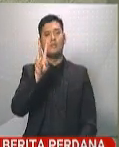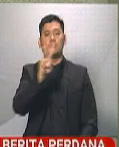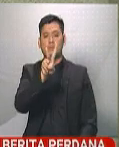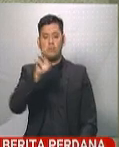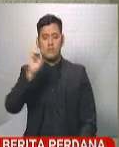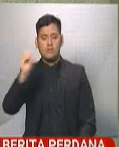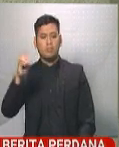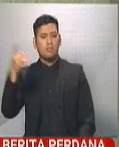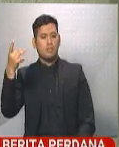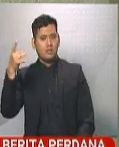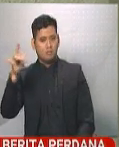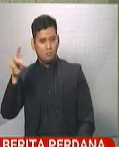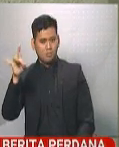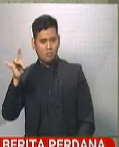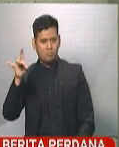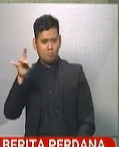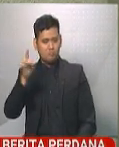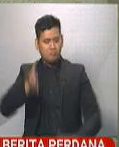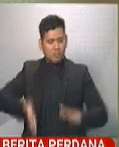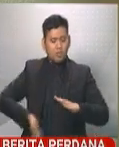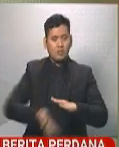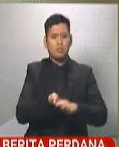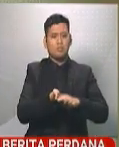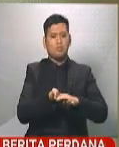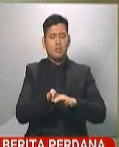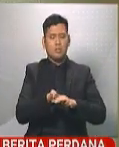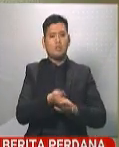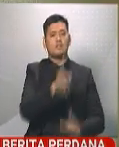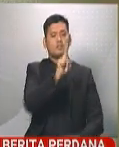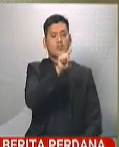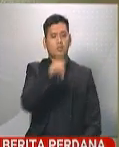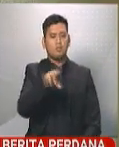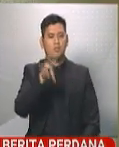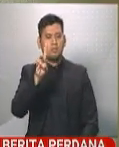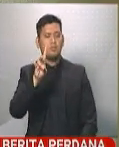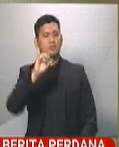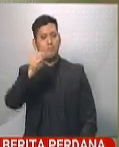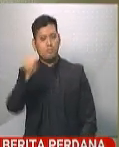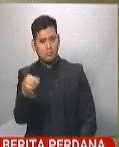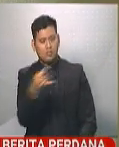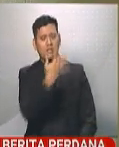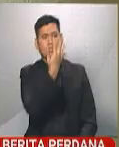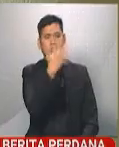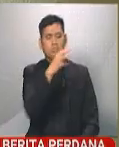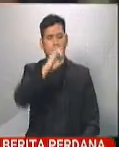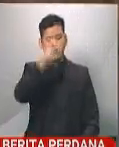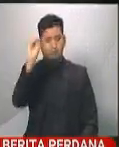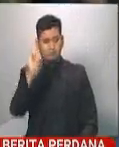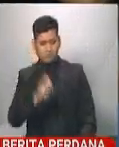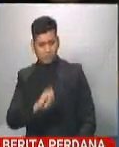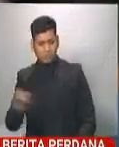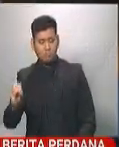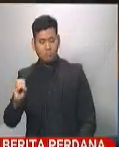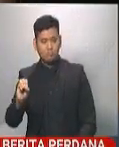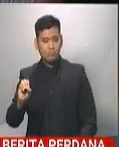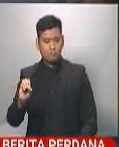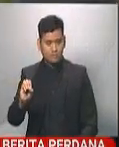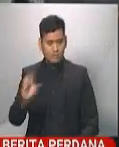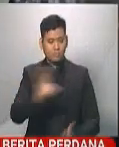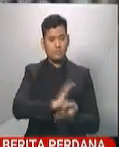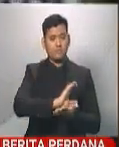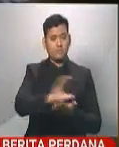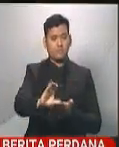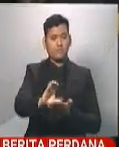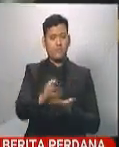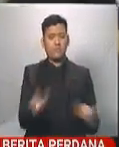meminta rasuah RM187.5 juta ringgit atau 15% daripada nilai kontrak daripada pengarah urusan